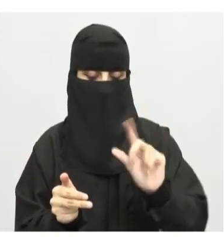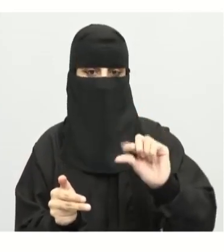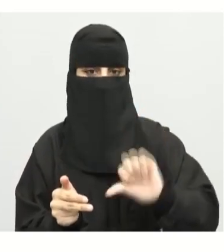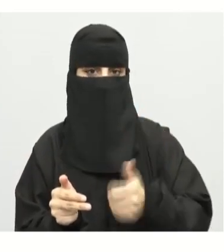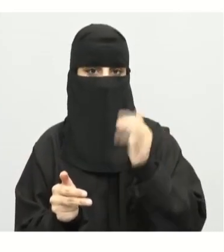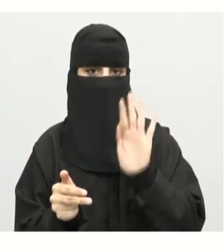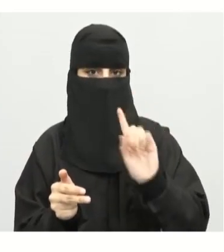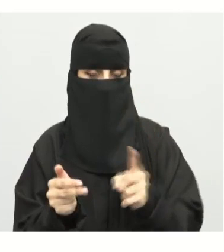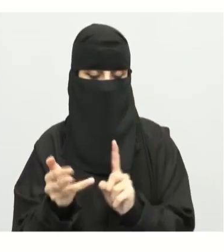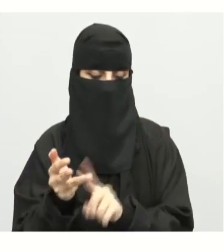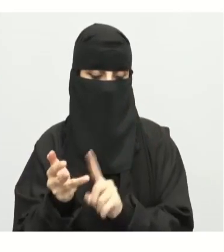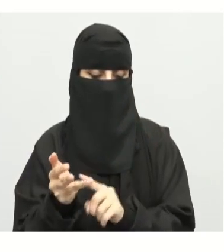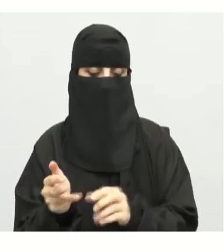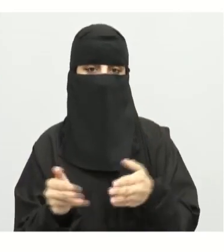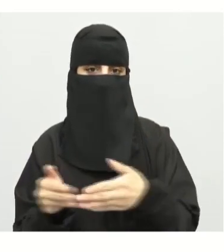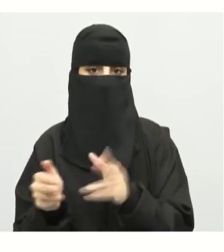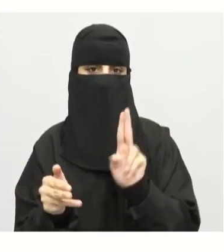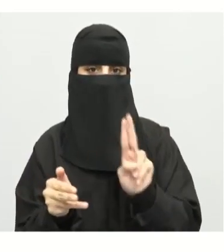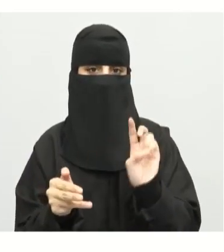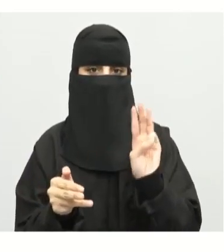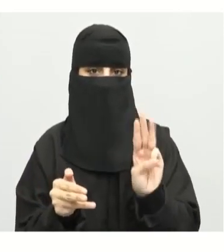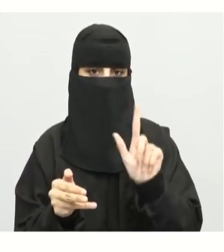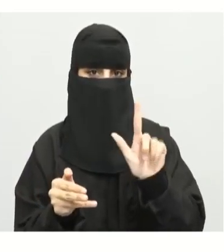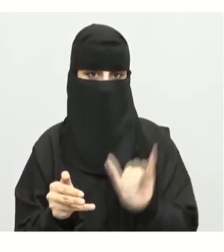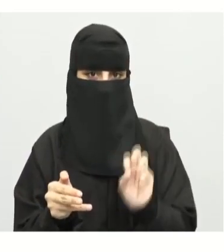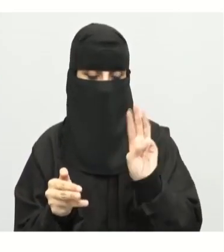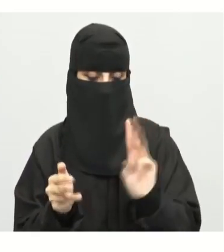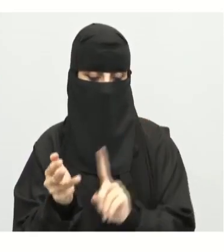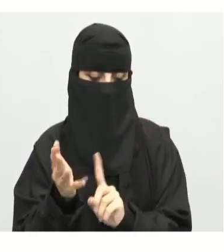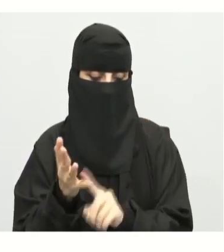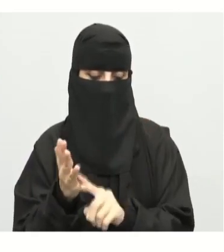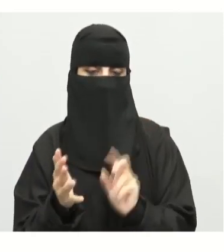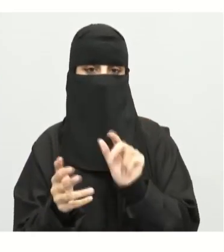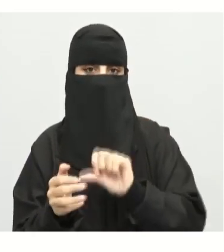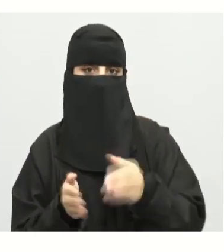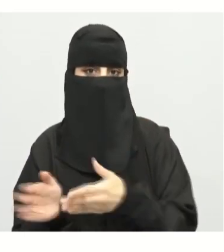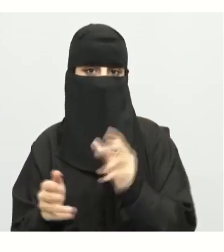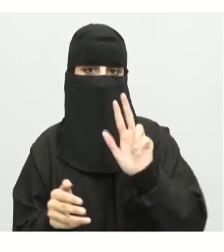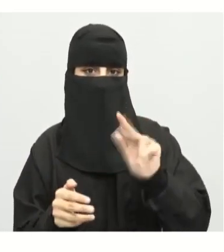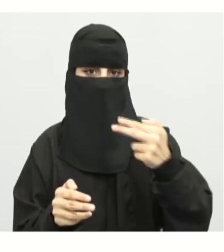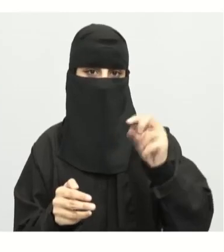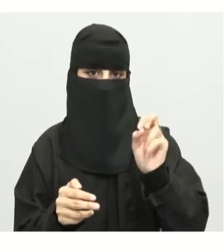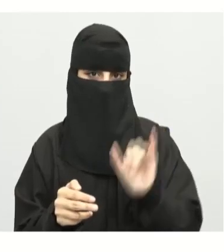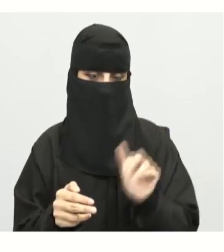وادي العقيق وادي السرحان وادي بيشه